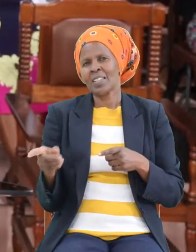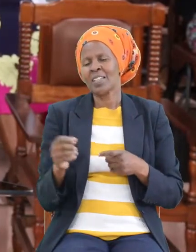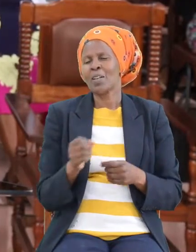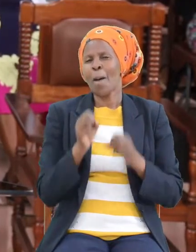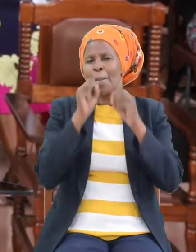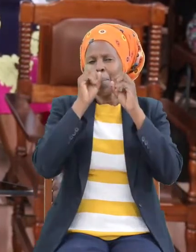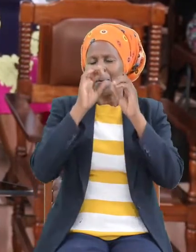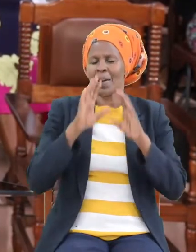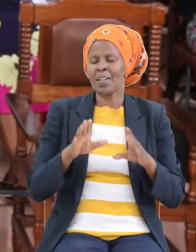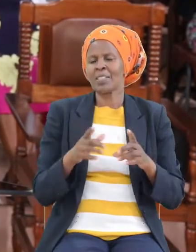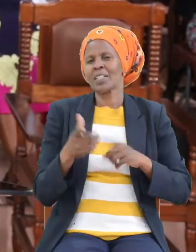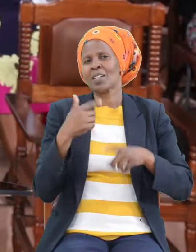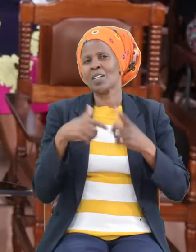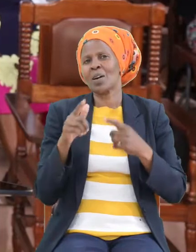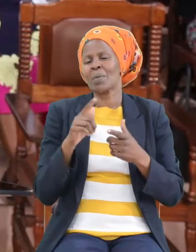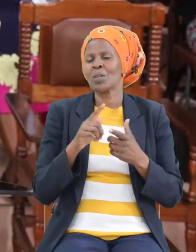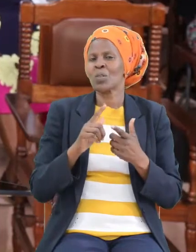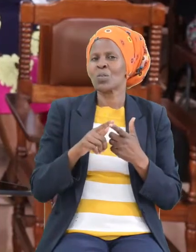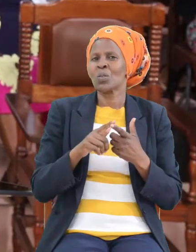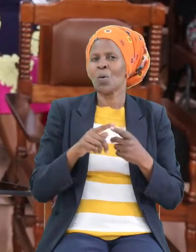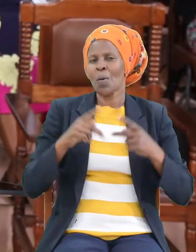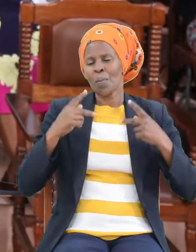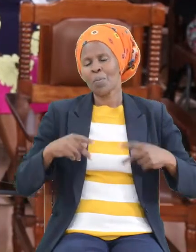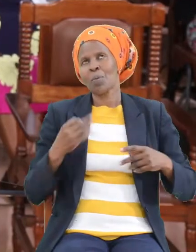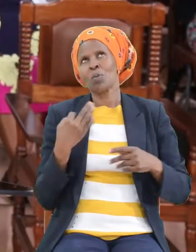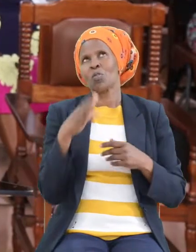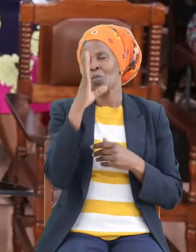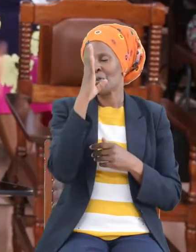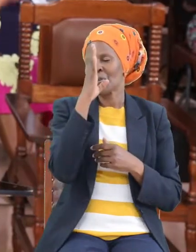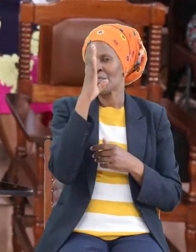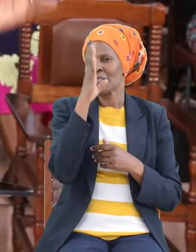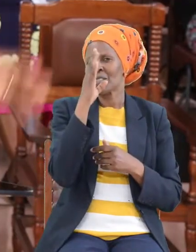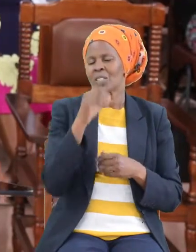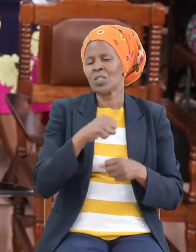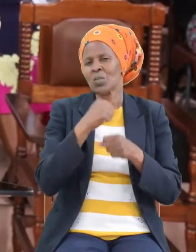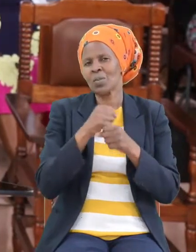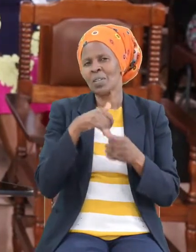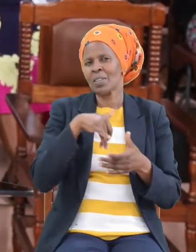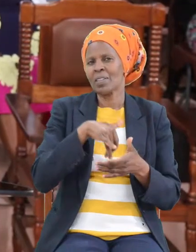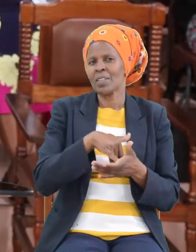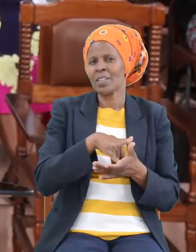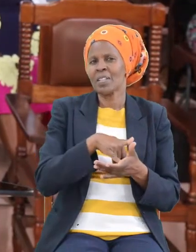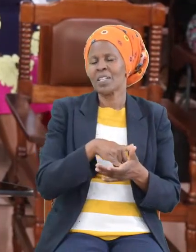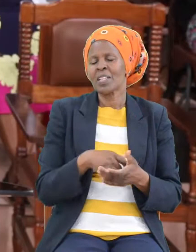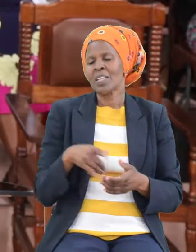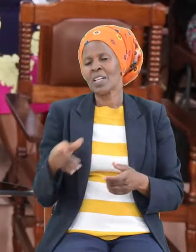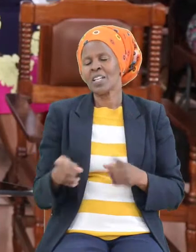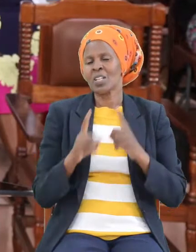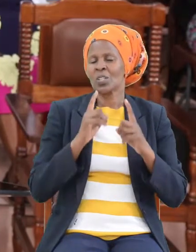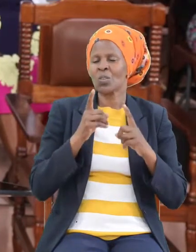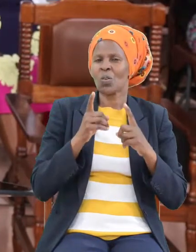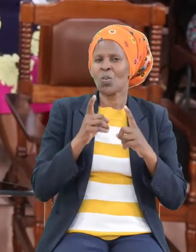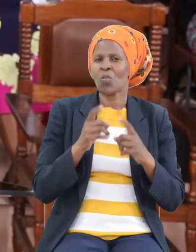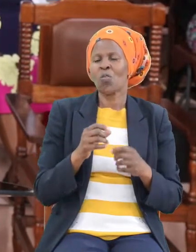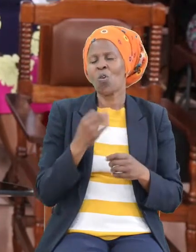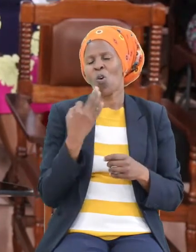baraka zinakuja kwa watu wake Mungu. Na kwa kufanya hivyo ndiye anaongea juu ya